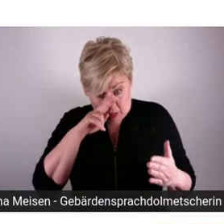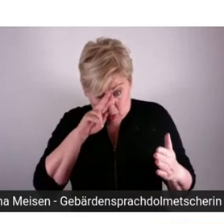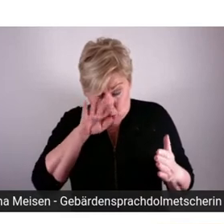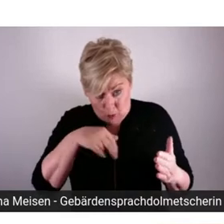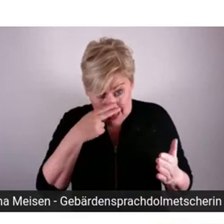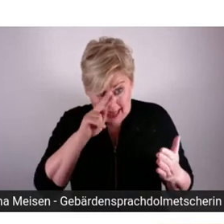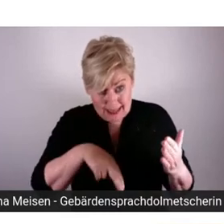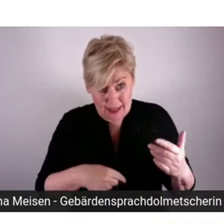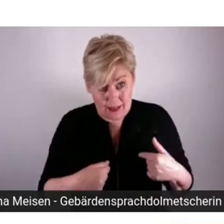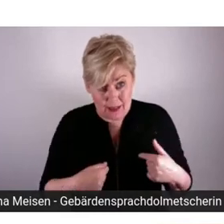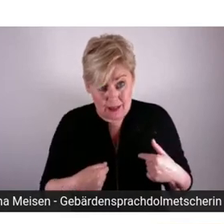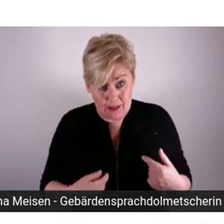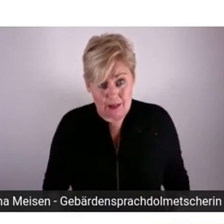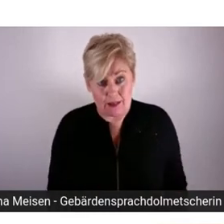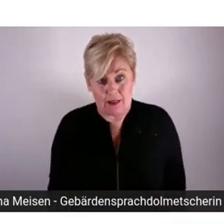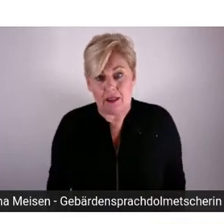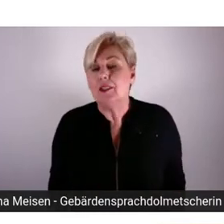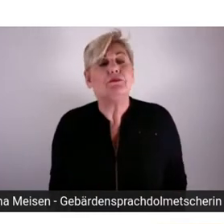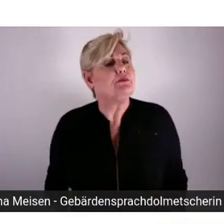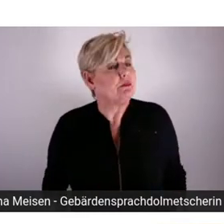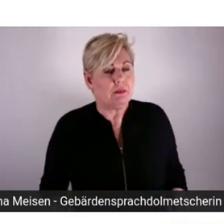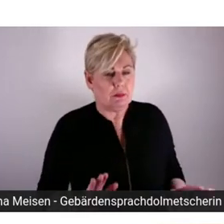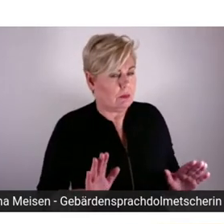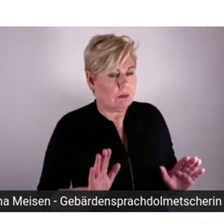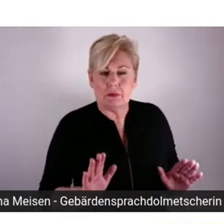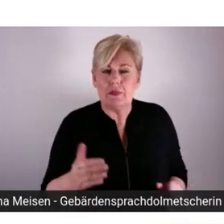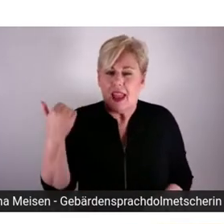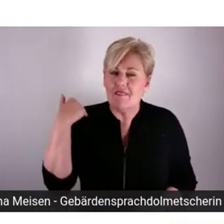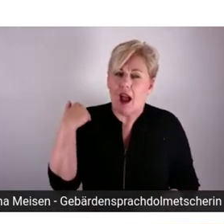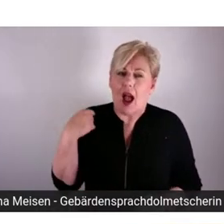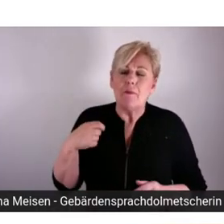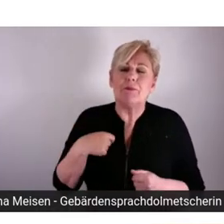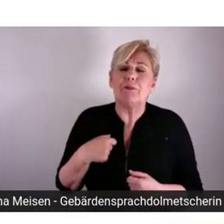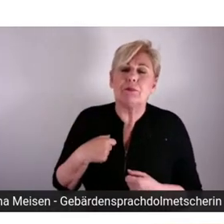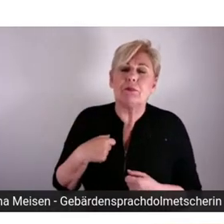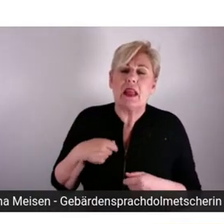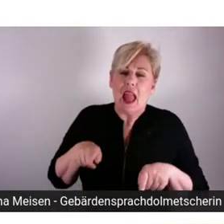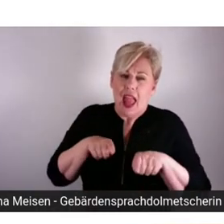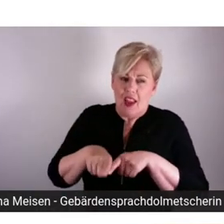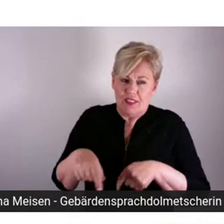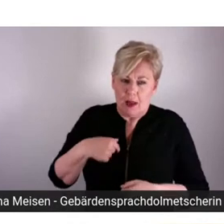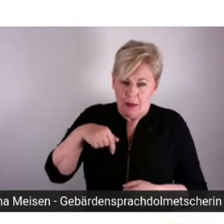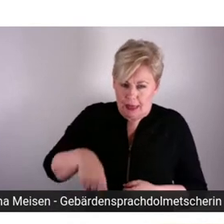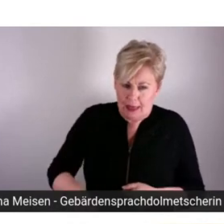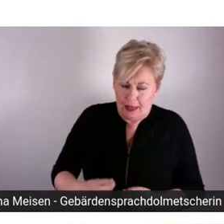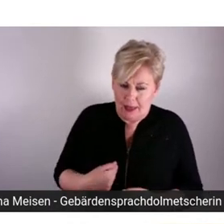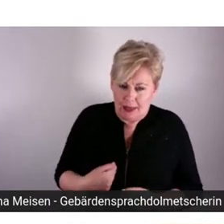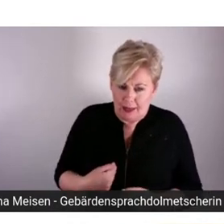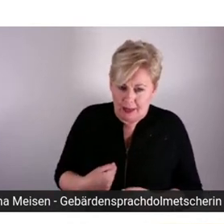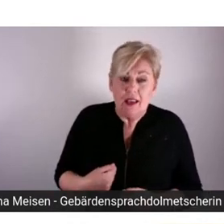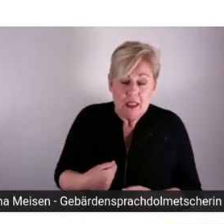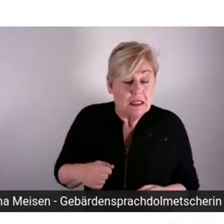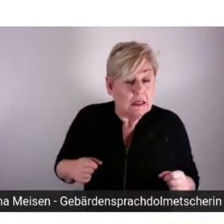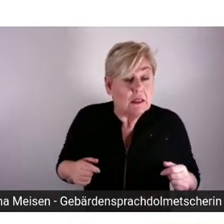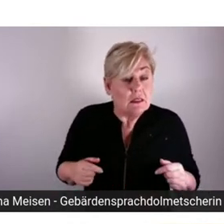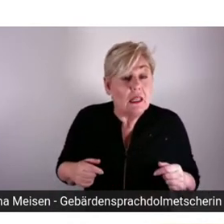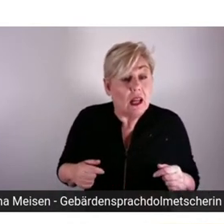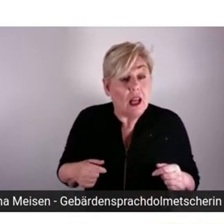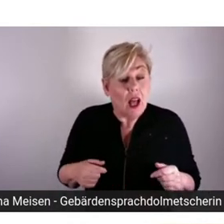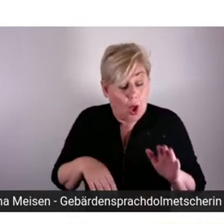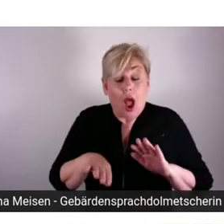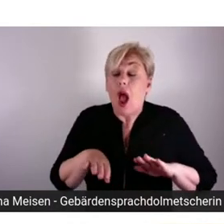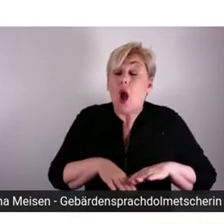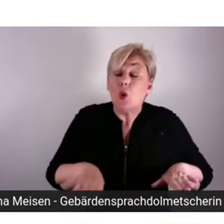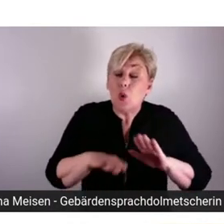Nein, es gab ja diesen Vorstoß in dieser Legislaturperiode, der nicht an der FDP gescheitert ist, sondern der, also eine Grundgesetzänderung ist ja